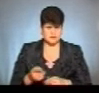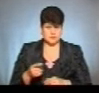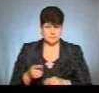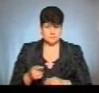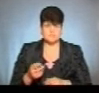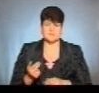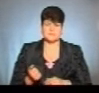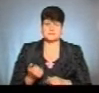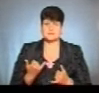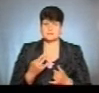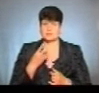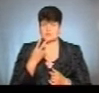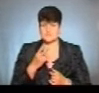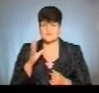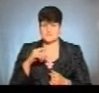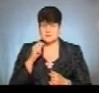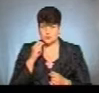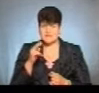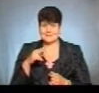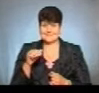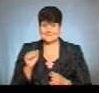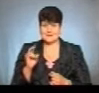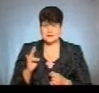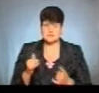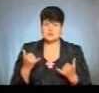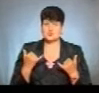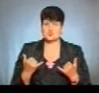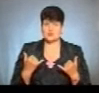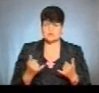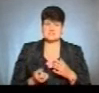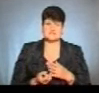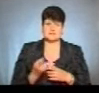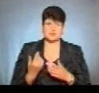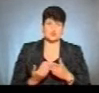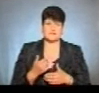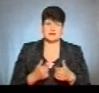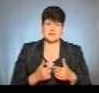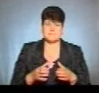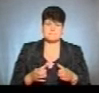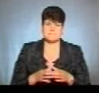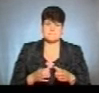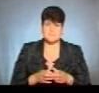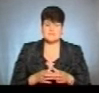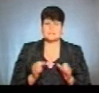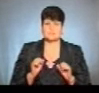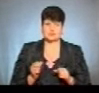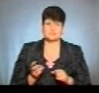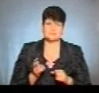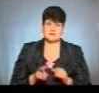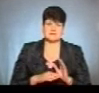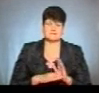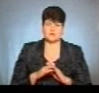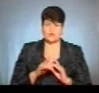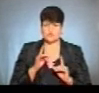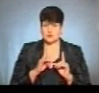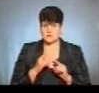Так. Зараз ми подивимося на всеукраїнські дані, тому що сьогодні з'явилися нові рейтинги партій, які можуть прийти до Верховної